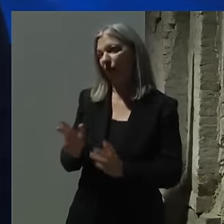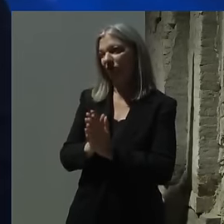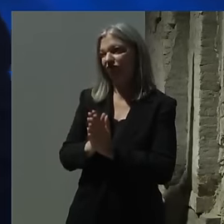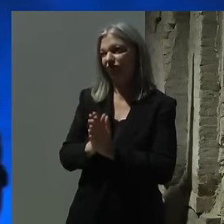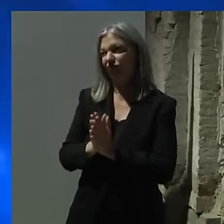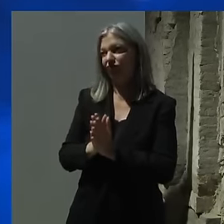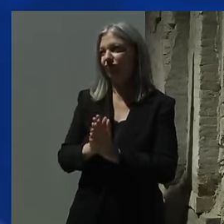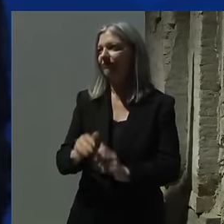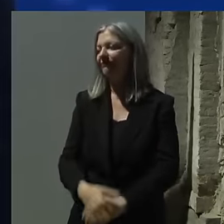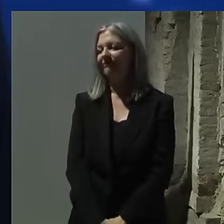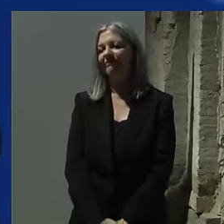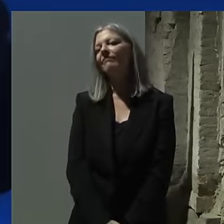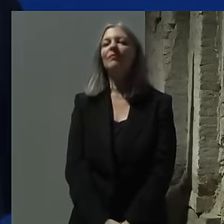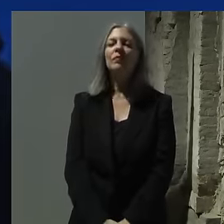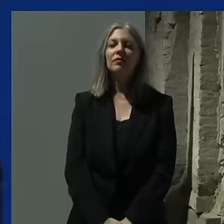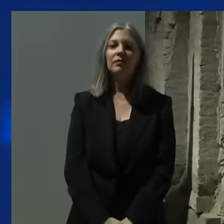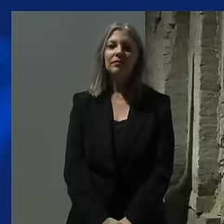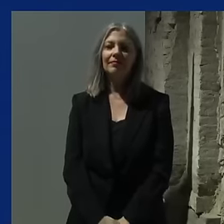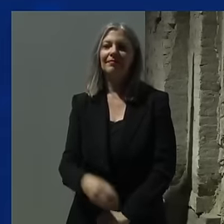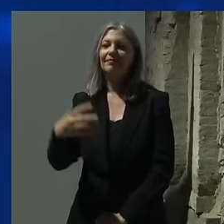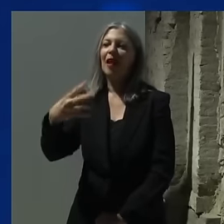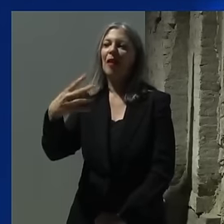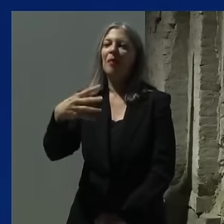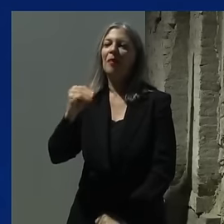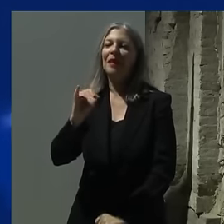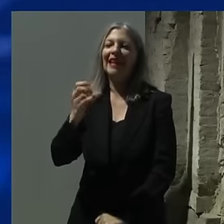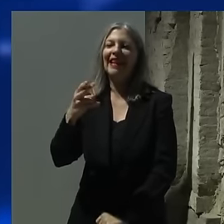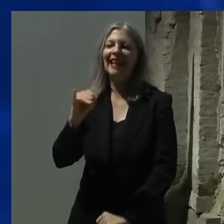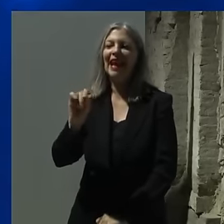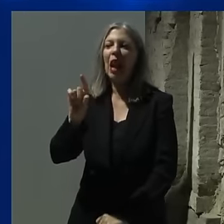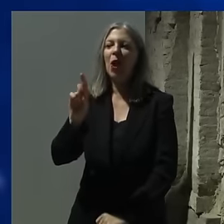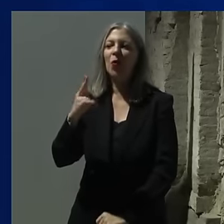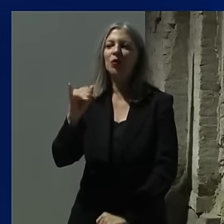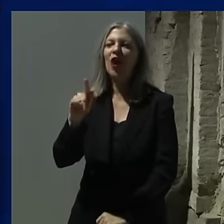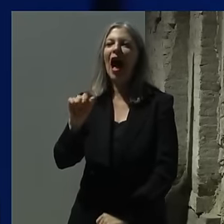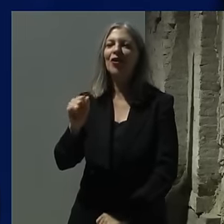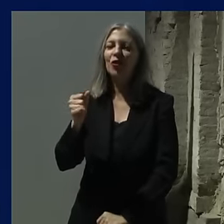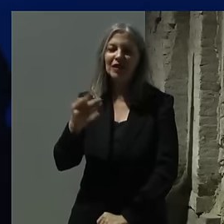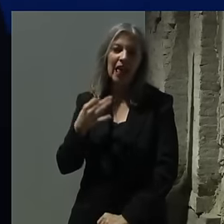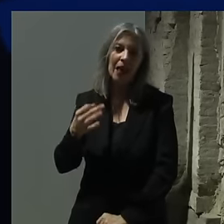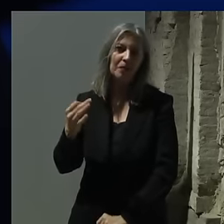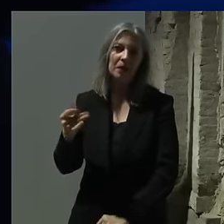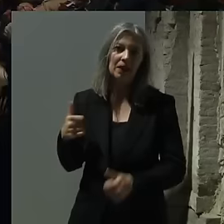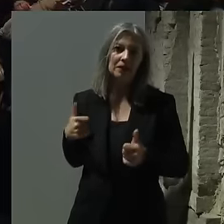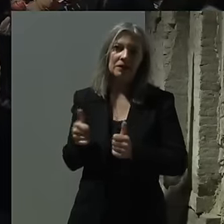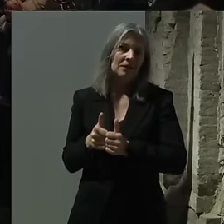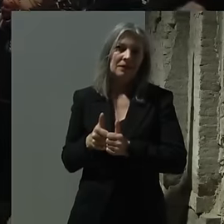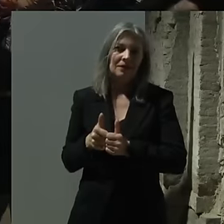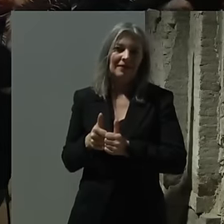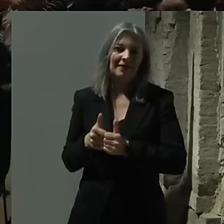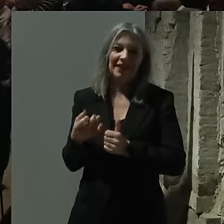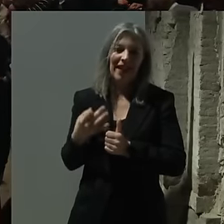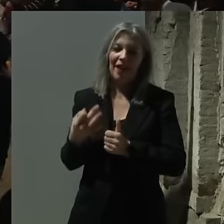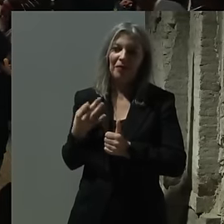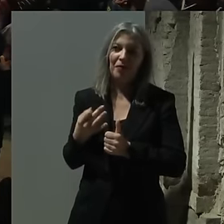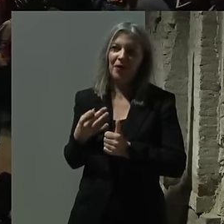Grande Big Luciano. Big Luciano è sostanzialmente l'uomo che tutte le volte mi fa da partner.